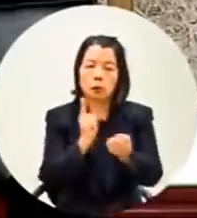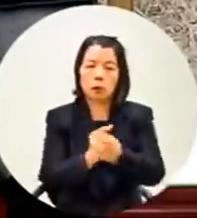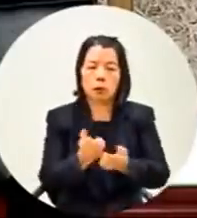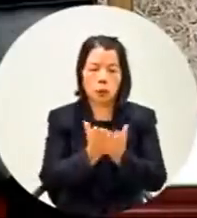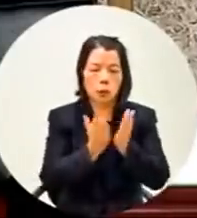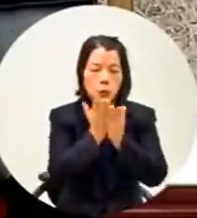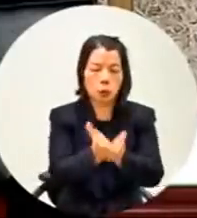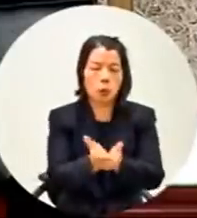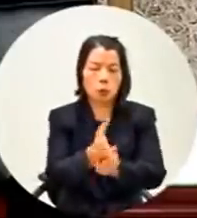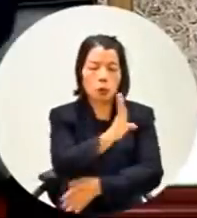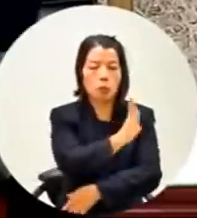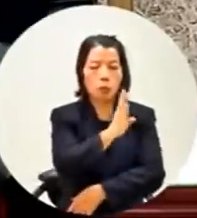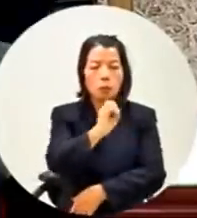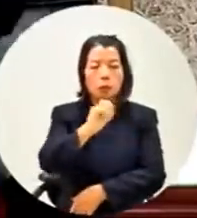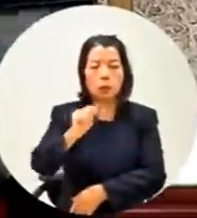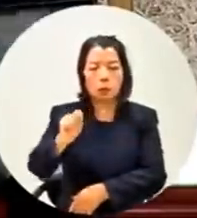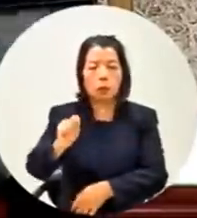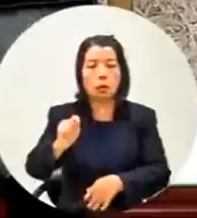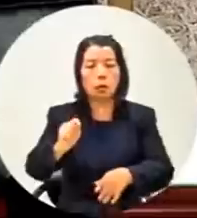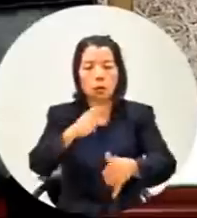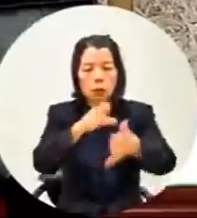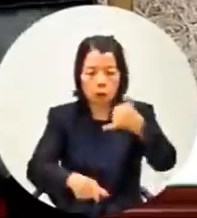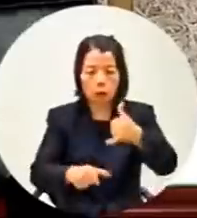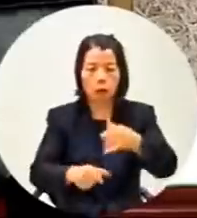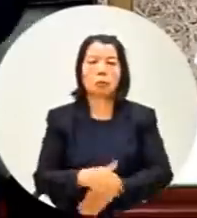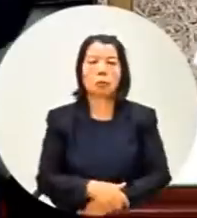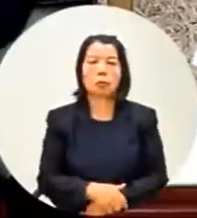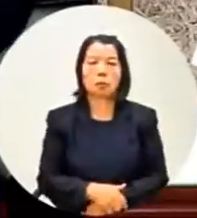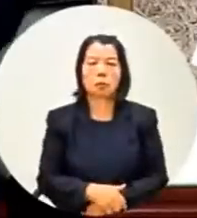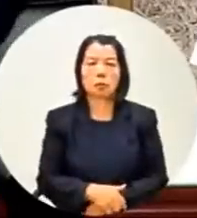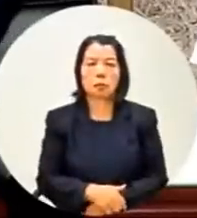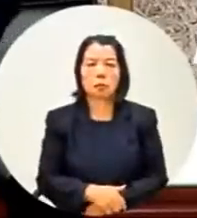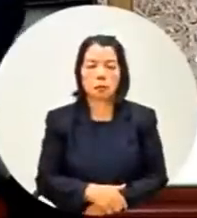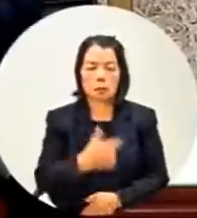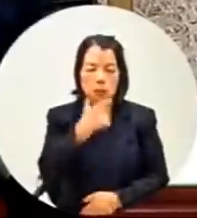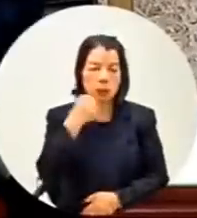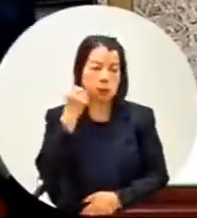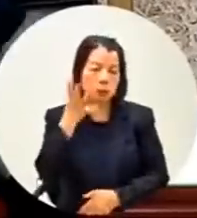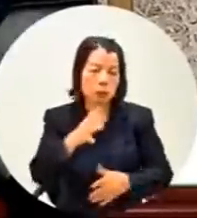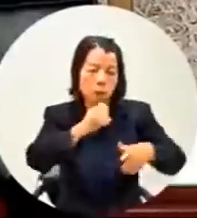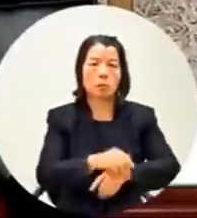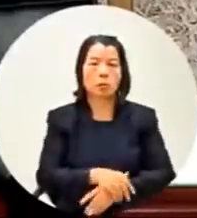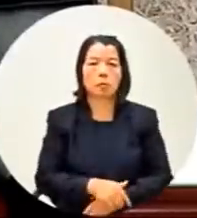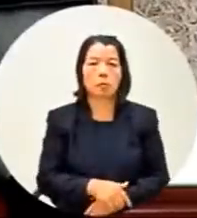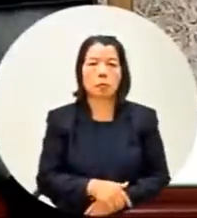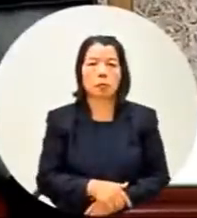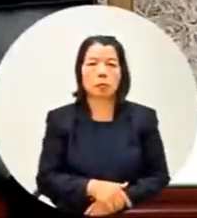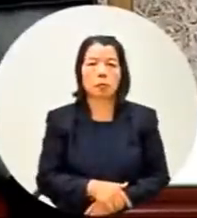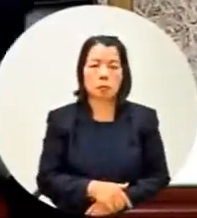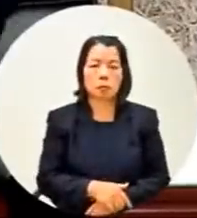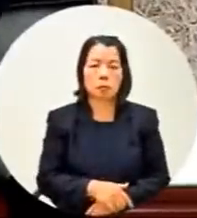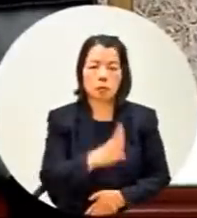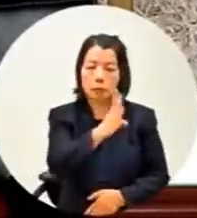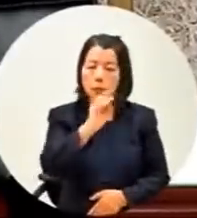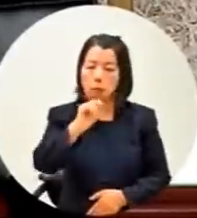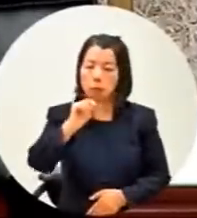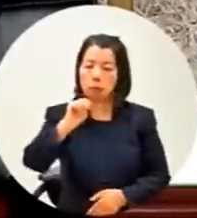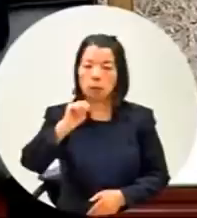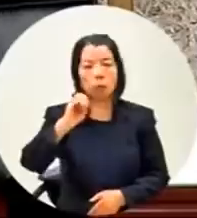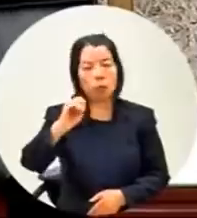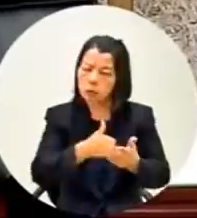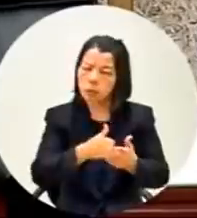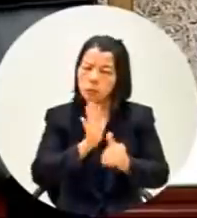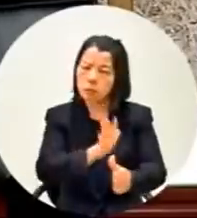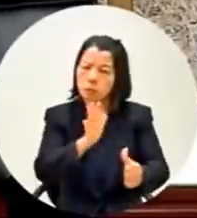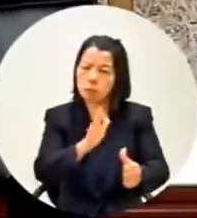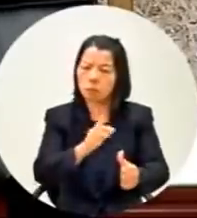被驳回，就是在105年8月16号。唐龙游艇 BOT 案到底的驳回的理